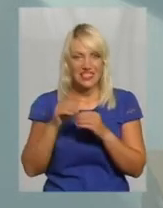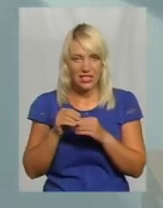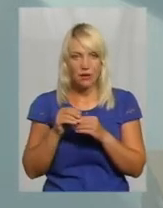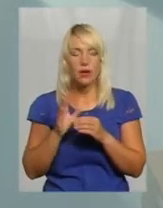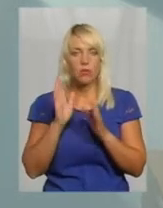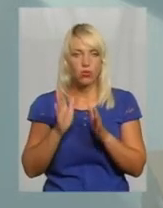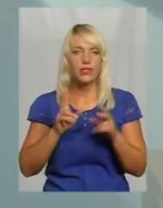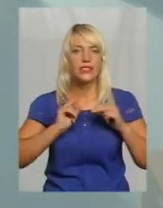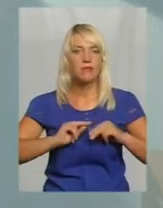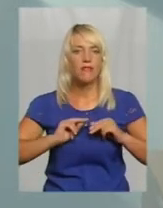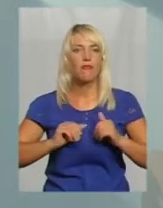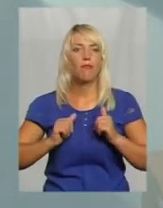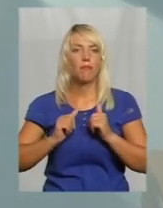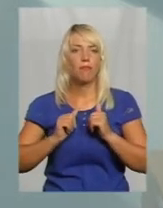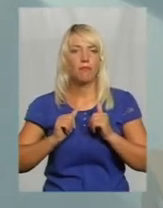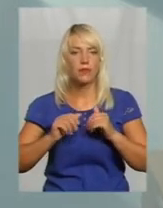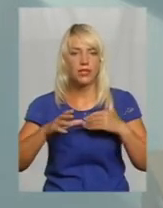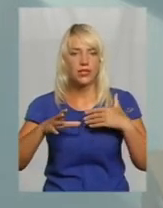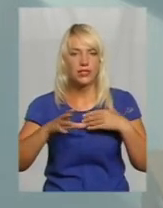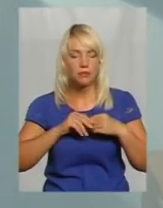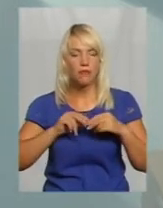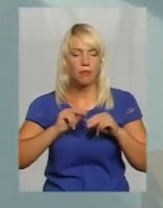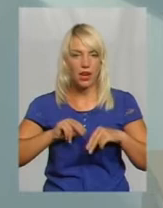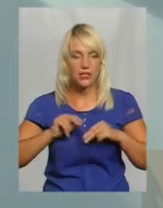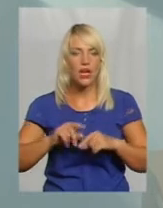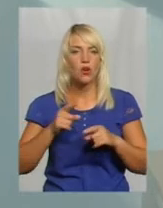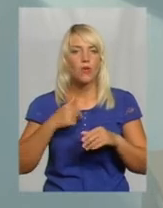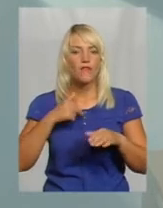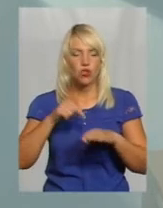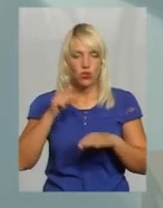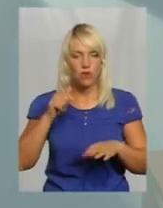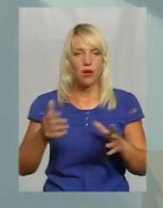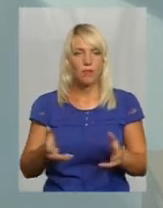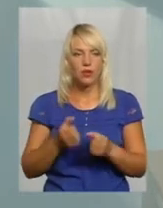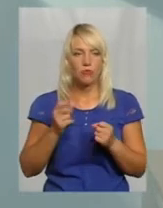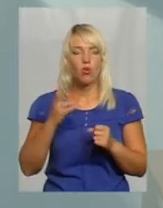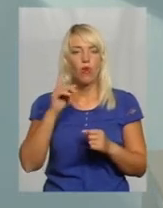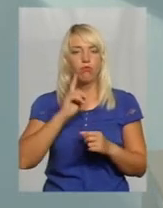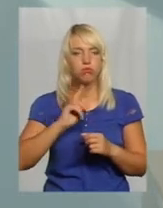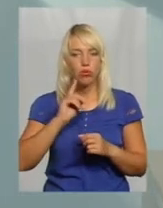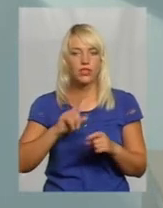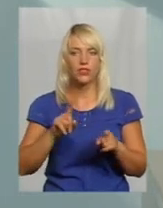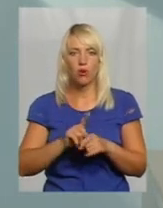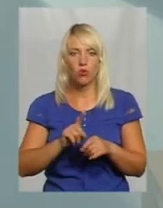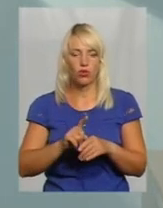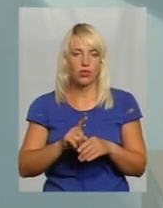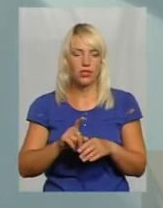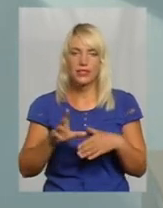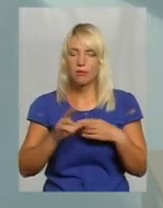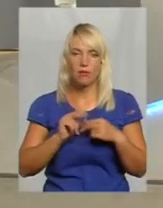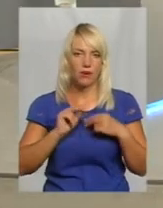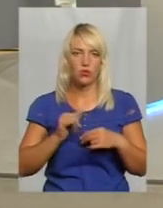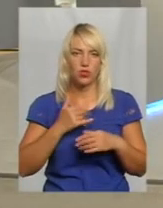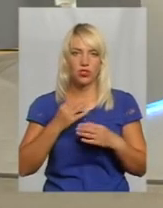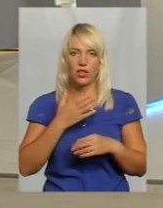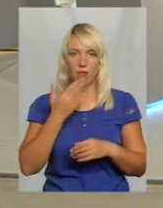співпраця буде, тому що підтримку ми відчуваємо. Ну, але поки що теж ще такої явної співпраці немає. І